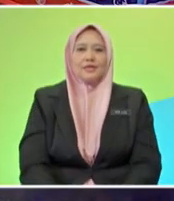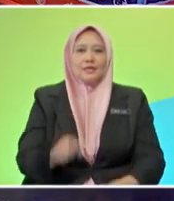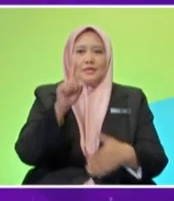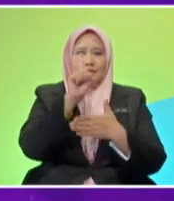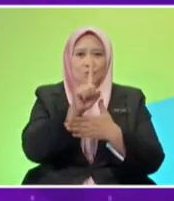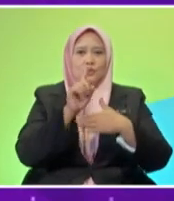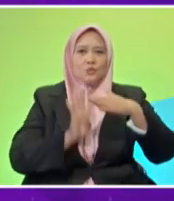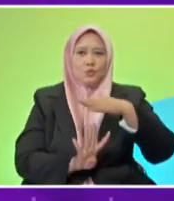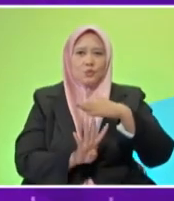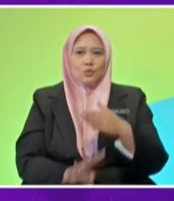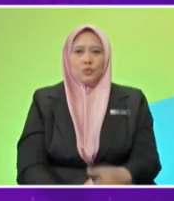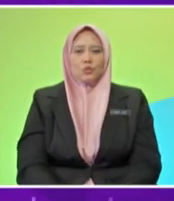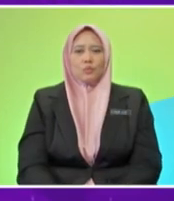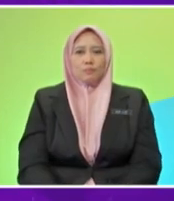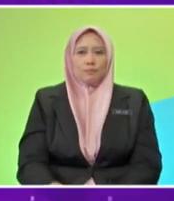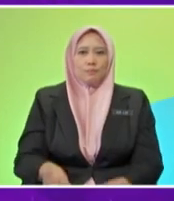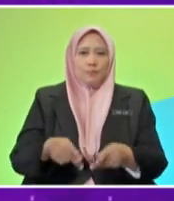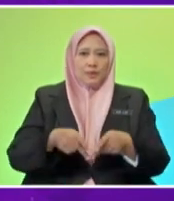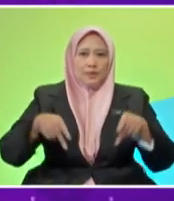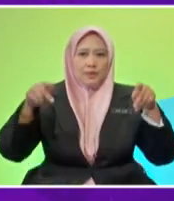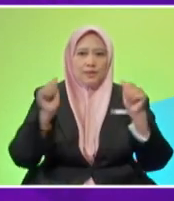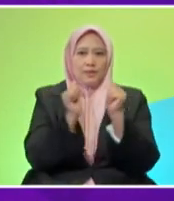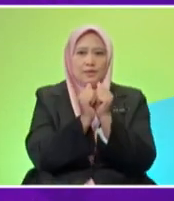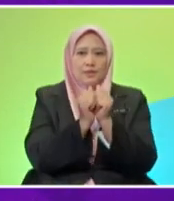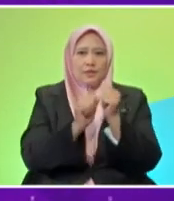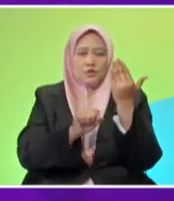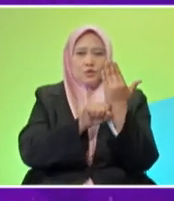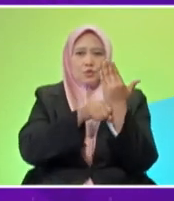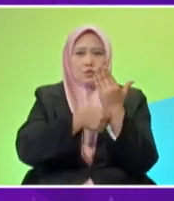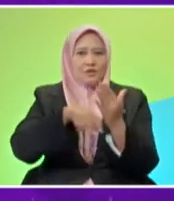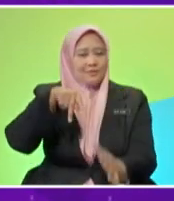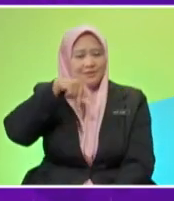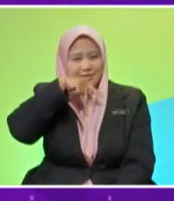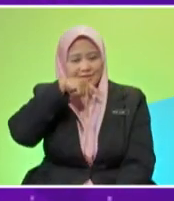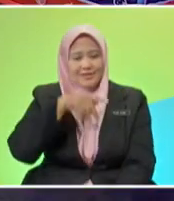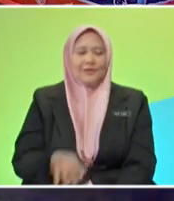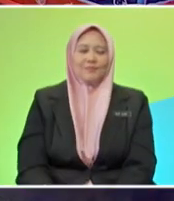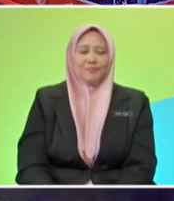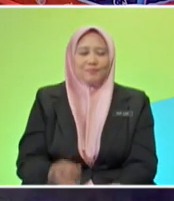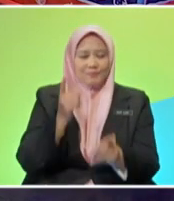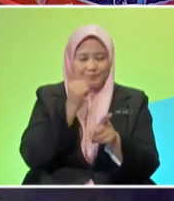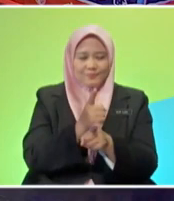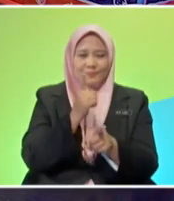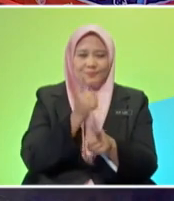protein. Betullah jawapan Kairi Rose. Kita berikan 5 wah untuk kumpulan pasta.